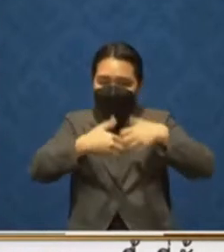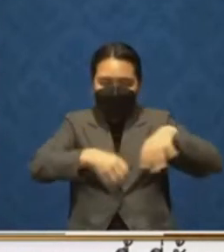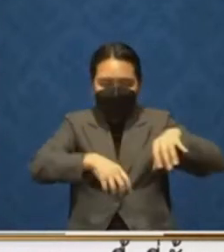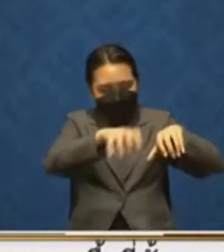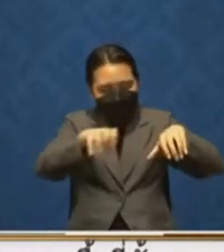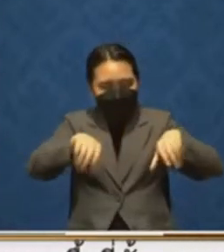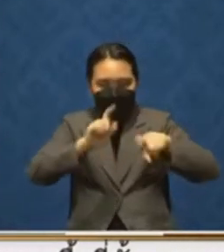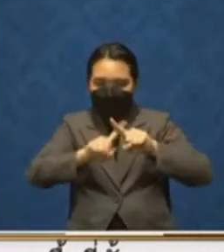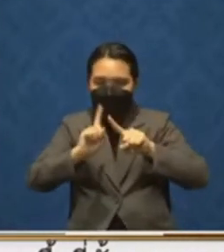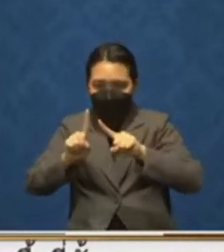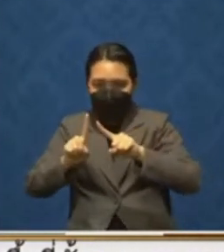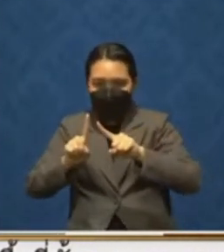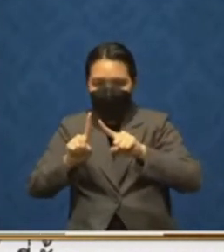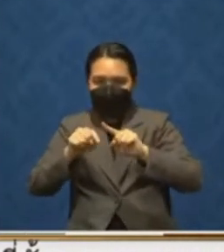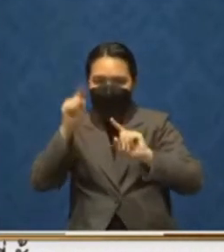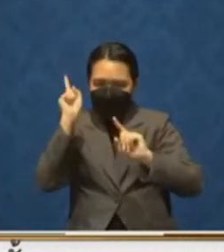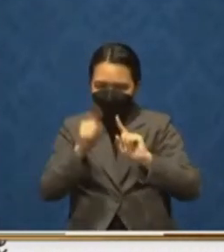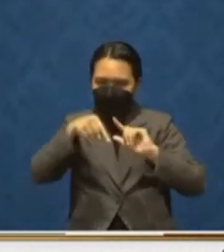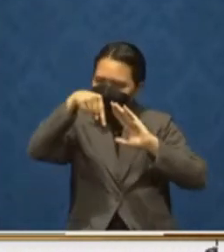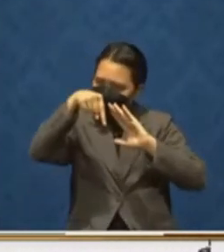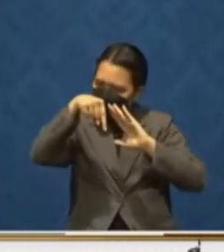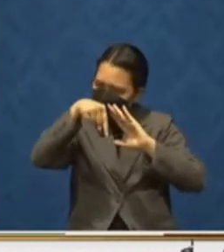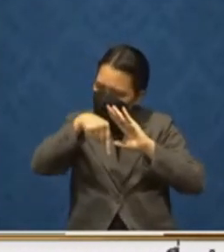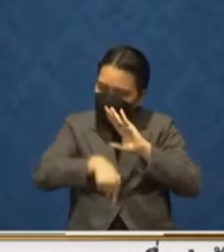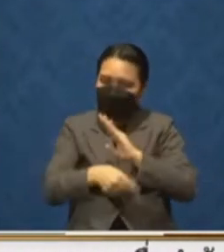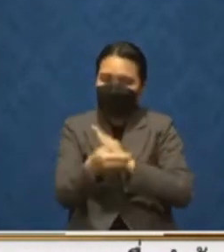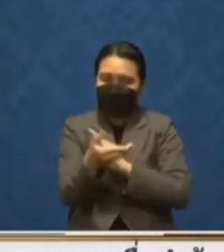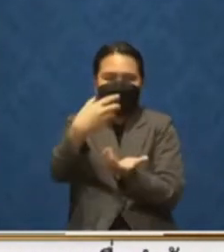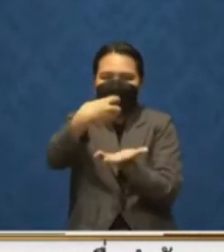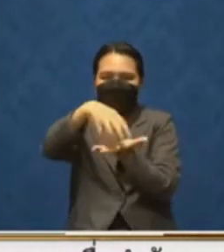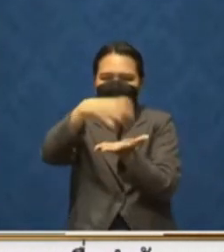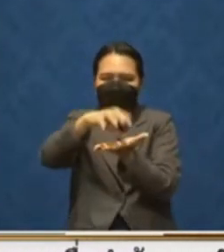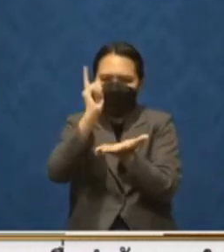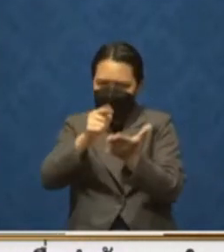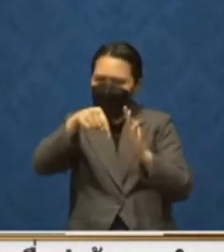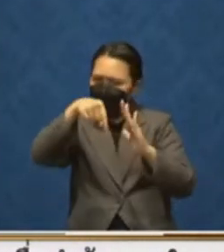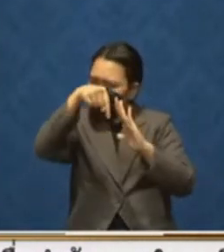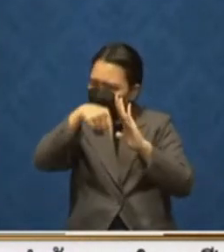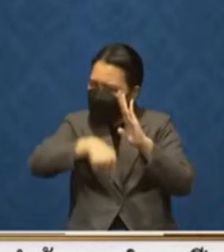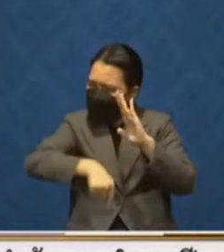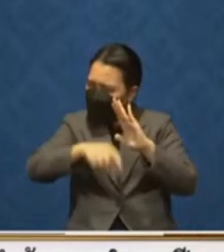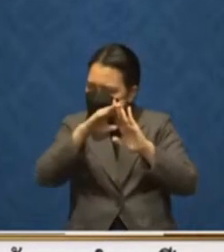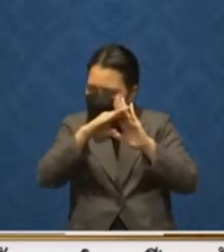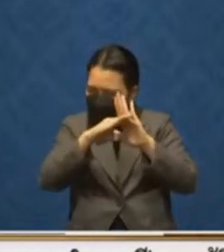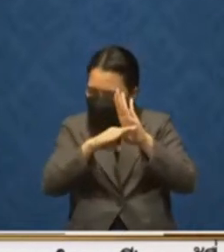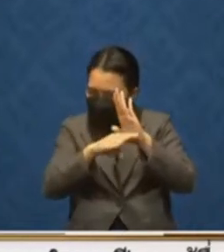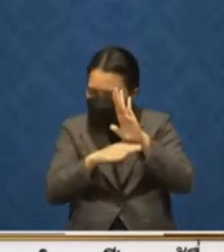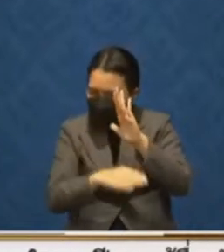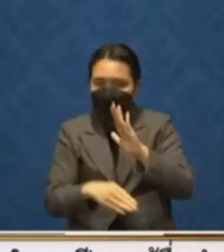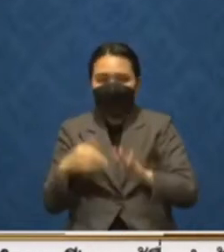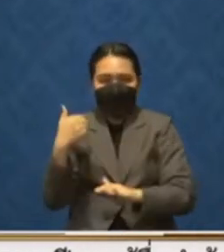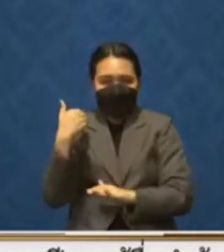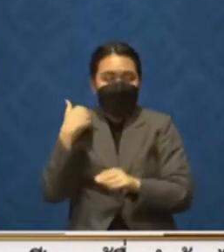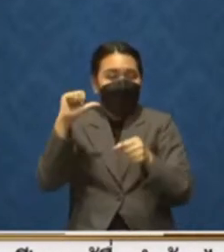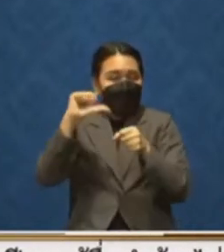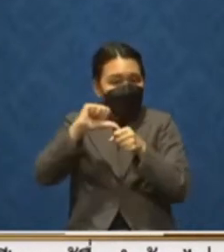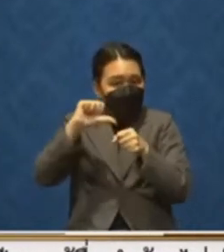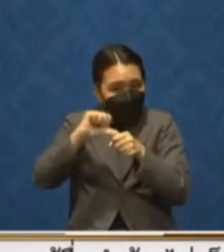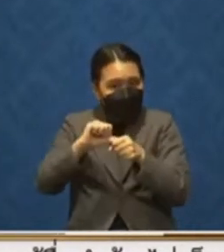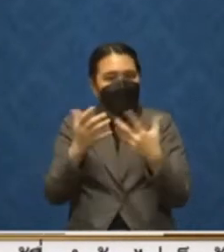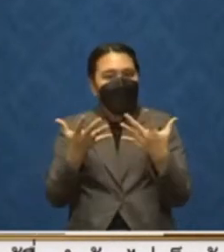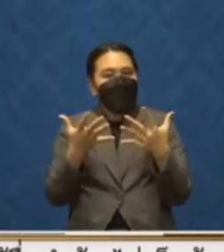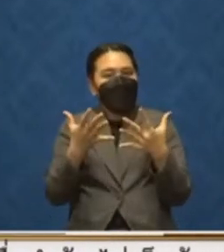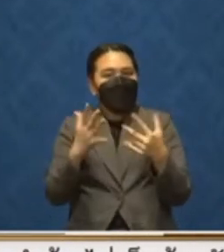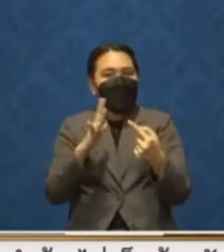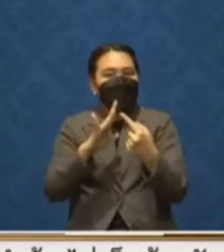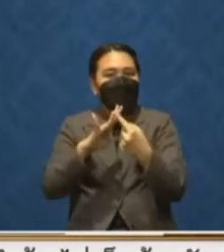ซับซ้อนมากกว่าที่ท่านพูดมากเดี๋ยวเยอะครับเยอะๆนะเยอะมากนะทั้งเรื่องแก๊ส 1เชฟลอนเรื่อง